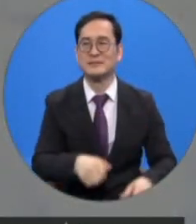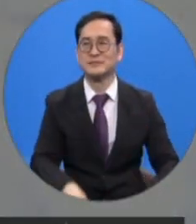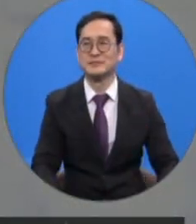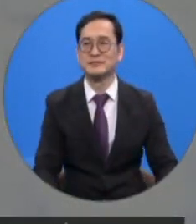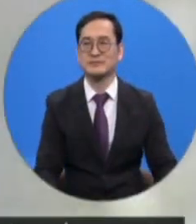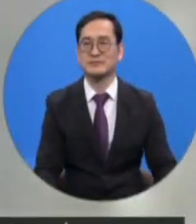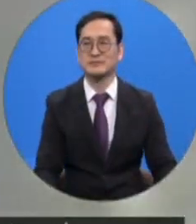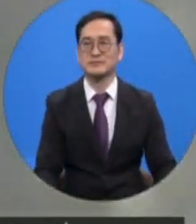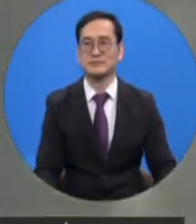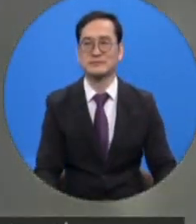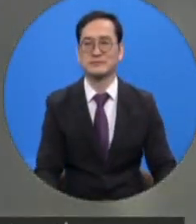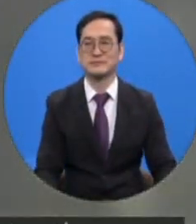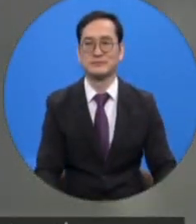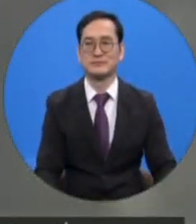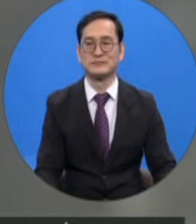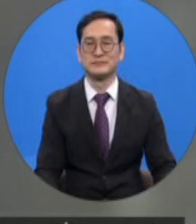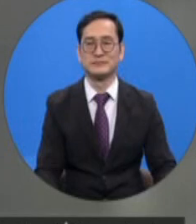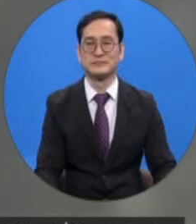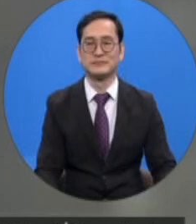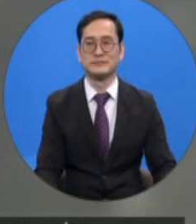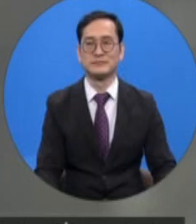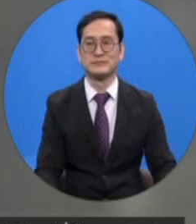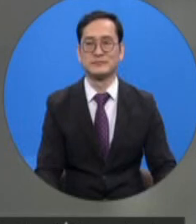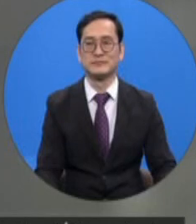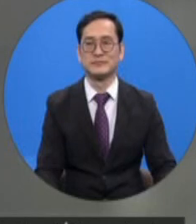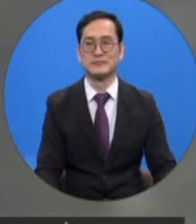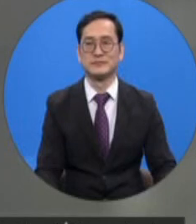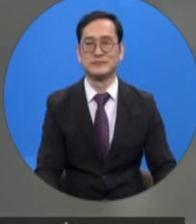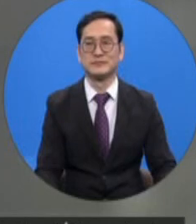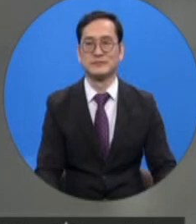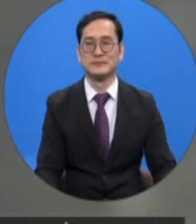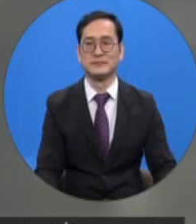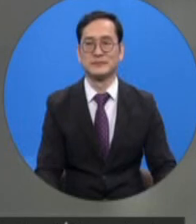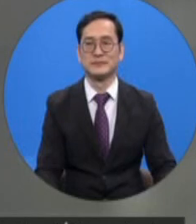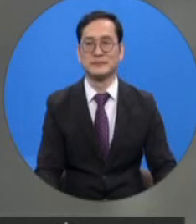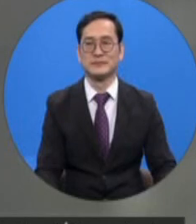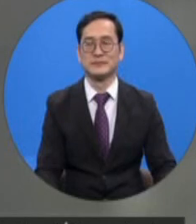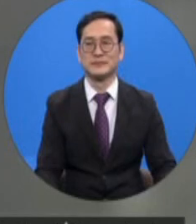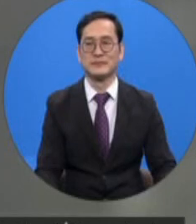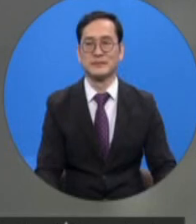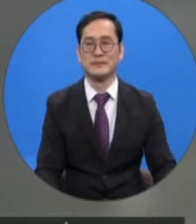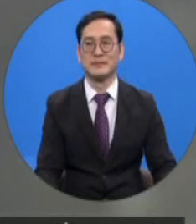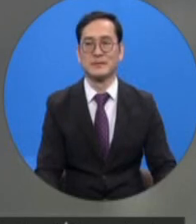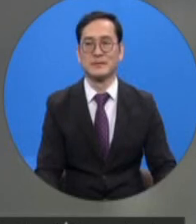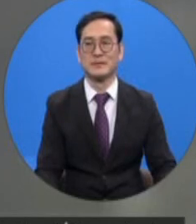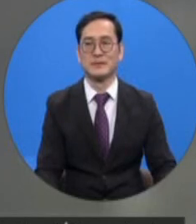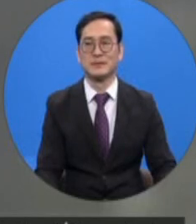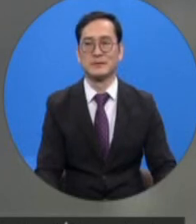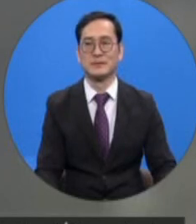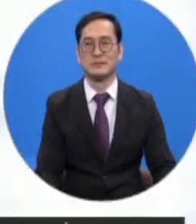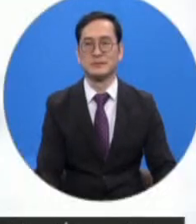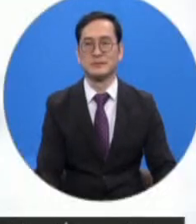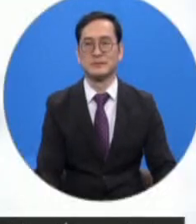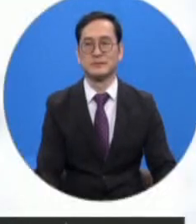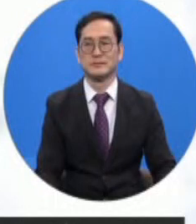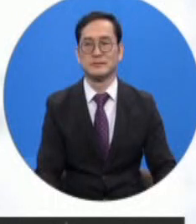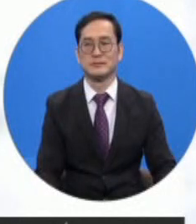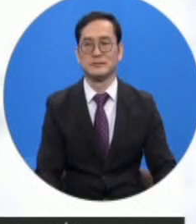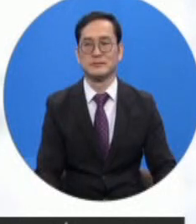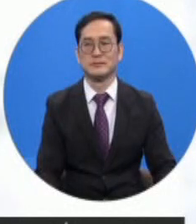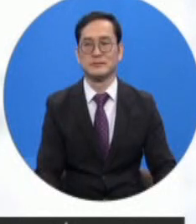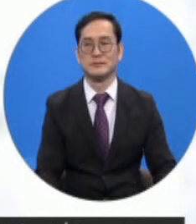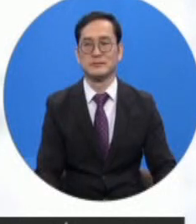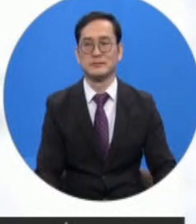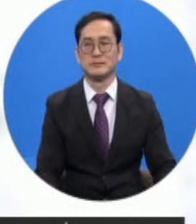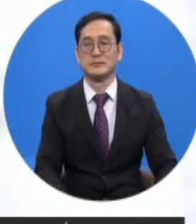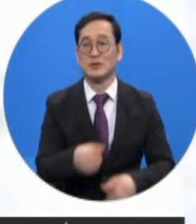유동규가. 그리고 차가 유턴했고 저 차는 아무 관련 없는 차. 첫 번째 행인이 이제 지나갑니다. 첫 번째 행인 우산을 쓰고